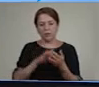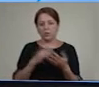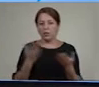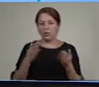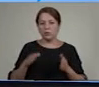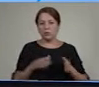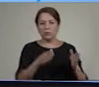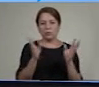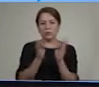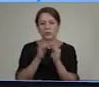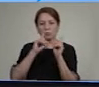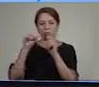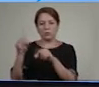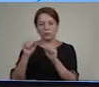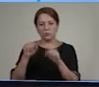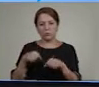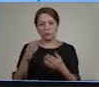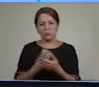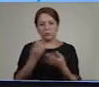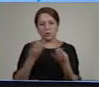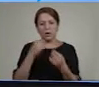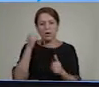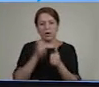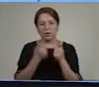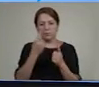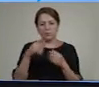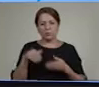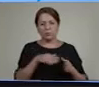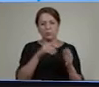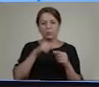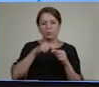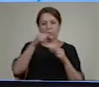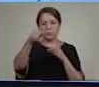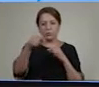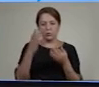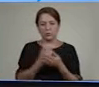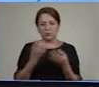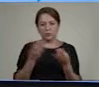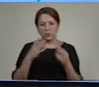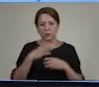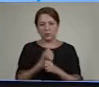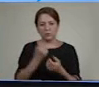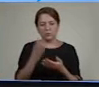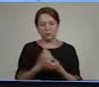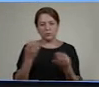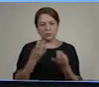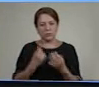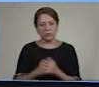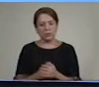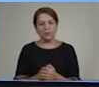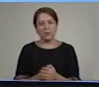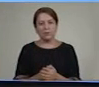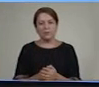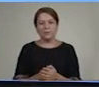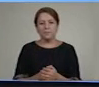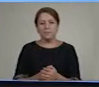borish mumkinligini aniqlang. Har bir yo'lning uzunligini toping va ular orasidan eng qisqa yo'lni aniqlang.